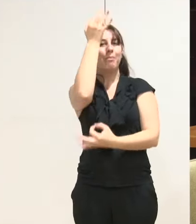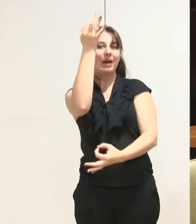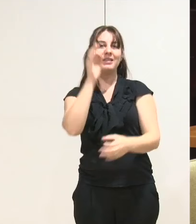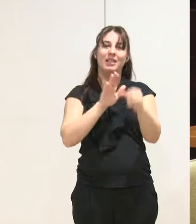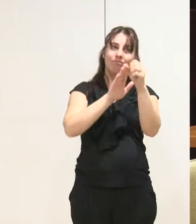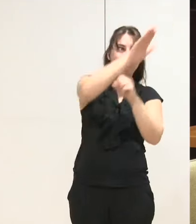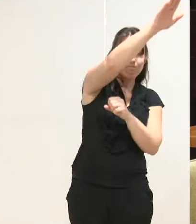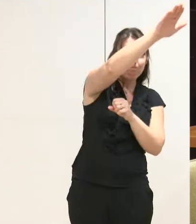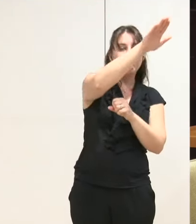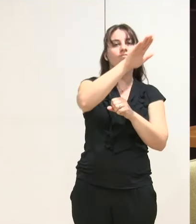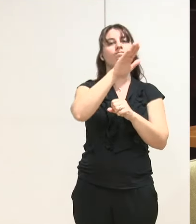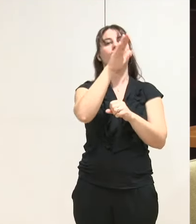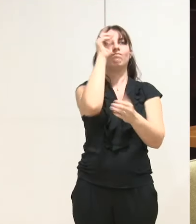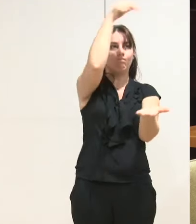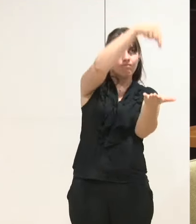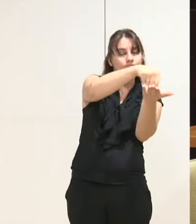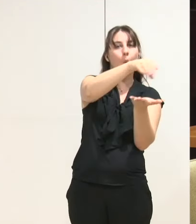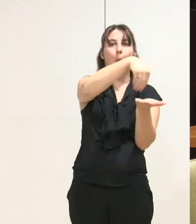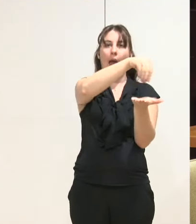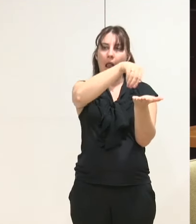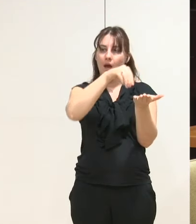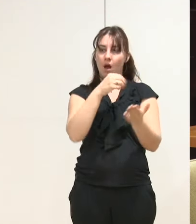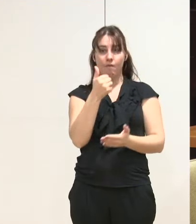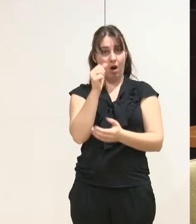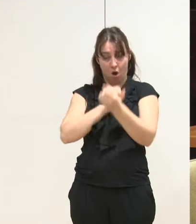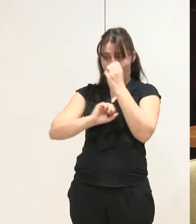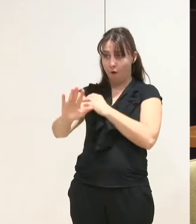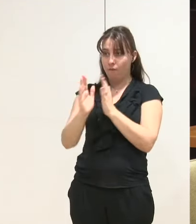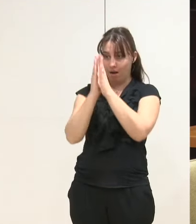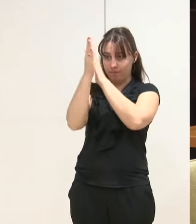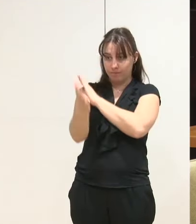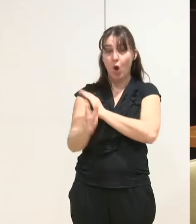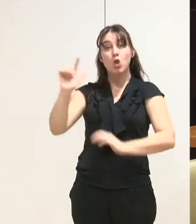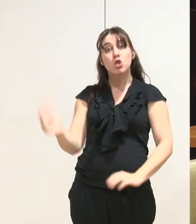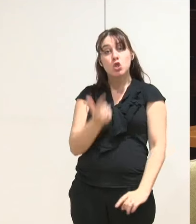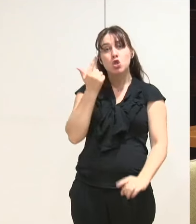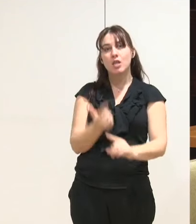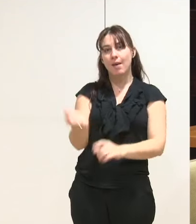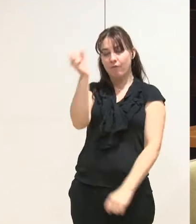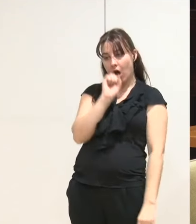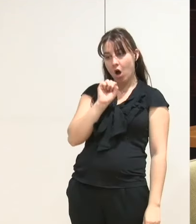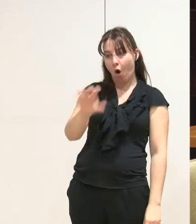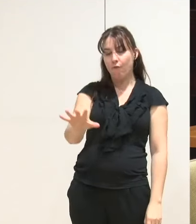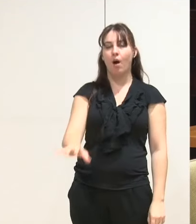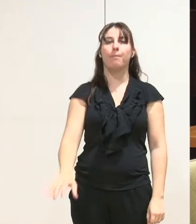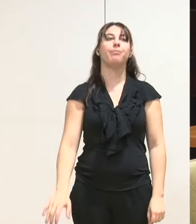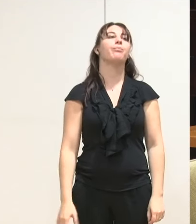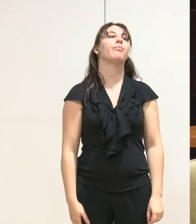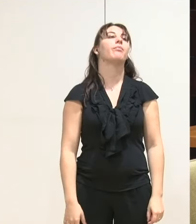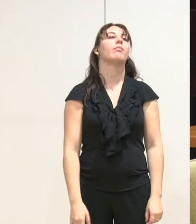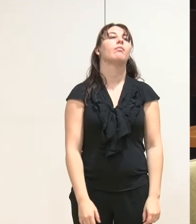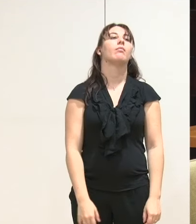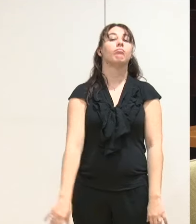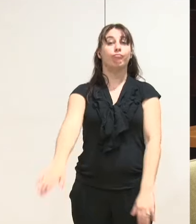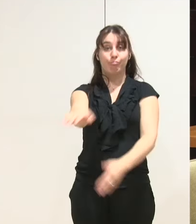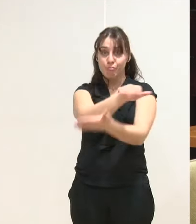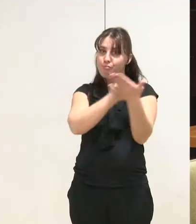séjour à Montréal et ce message vous a même été envoyé une seconde fois euh donc dans ce